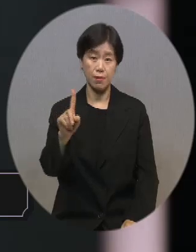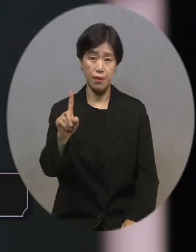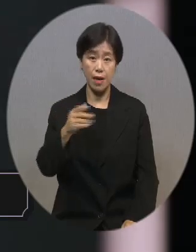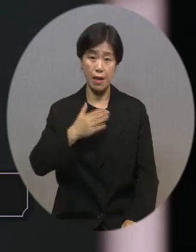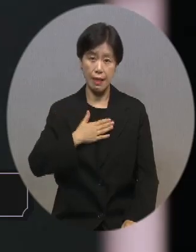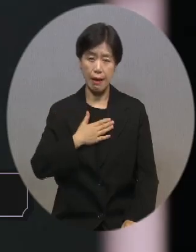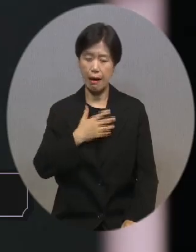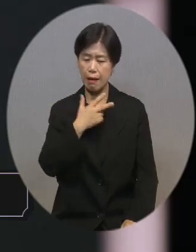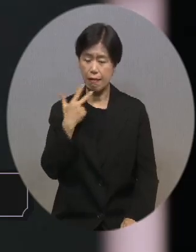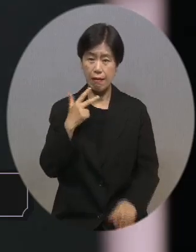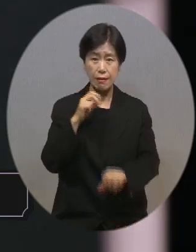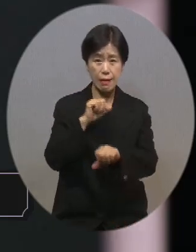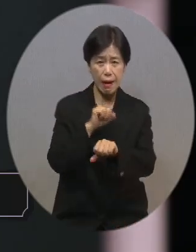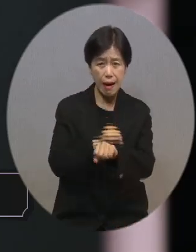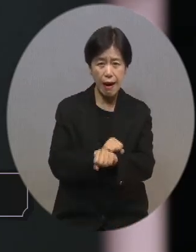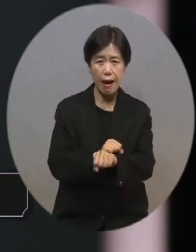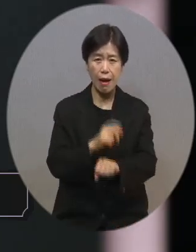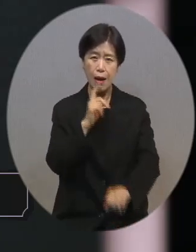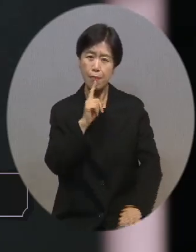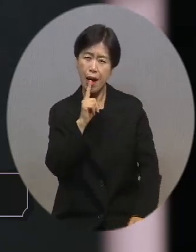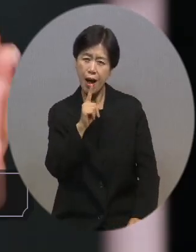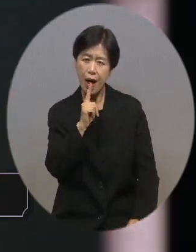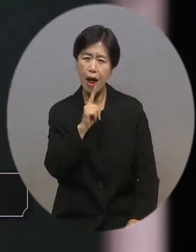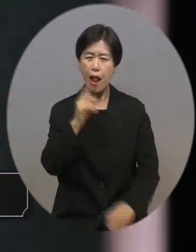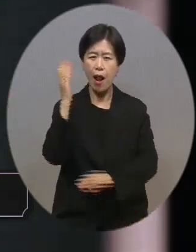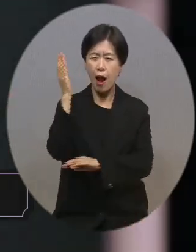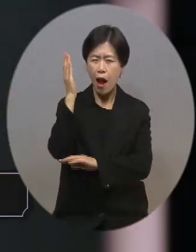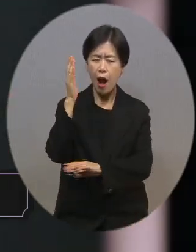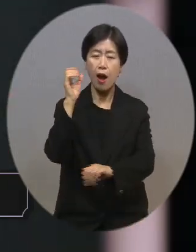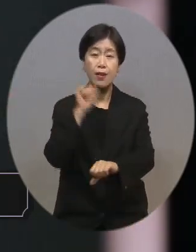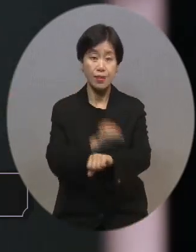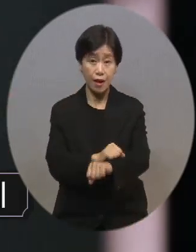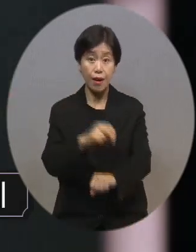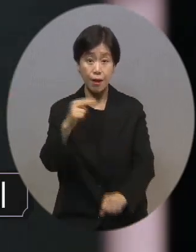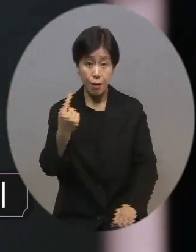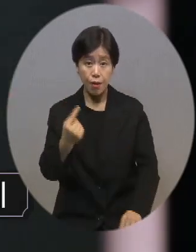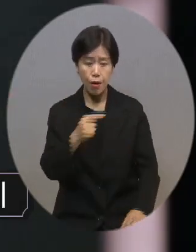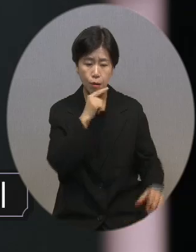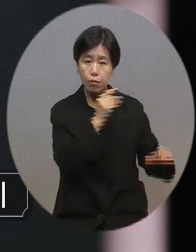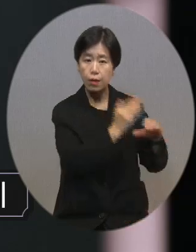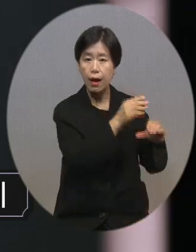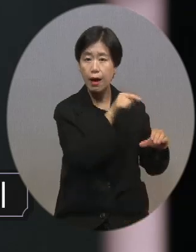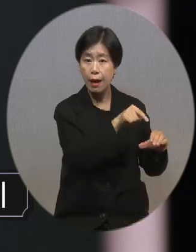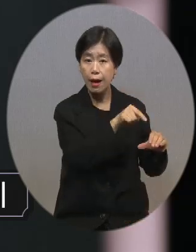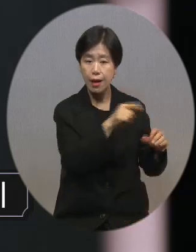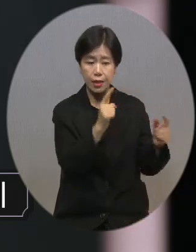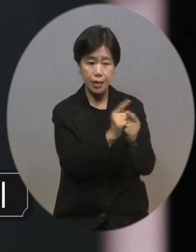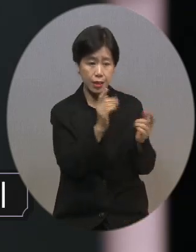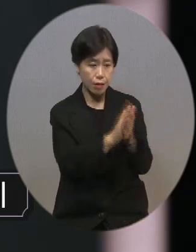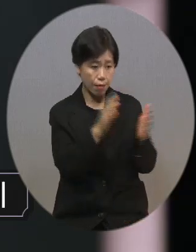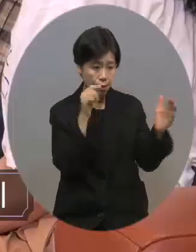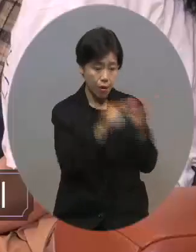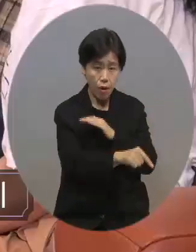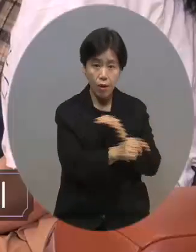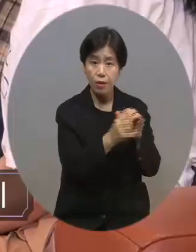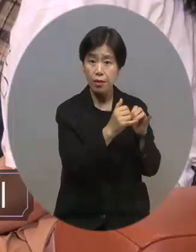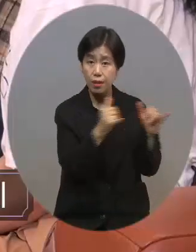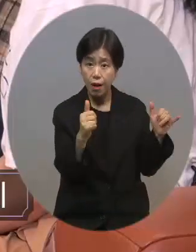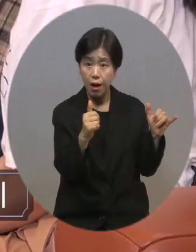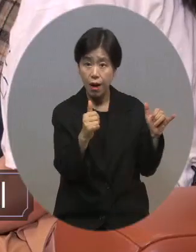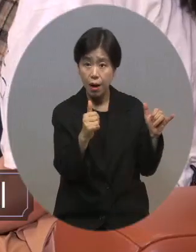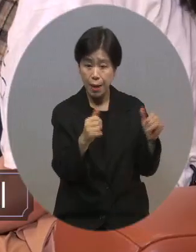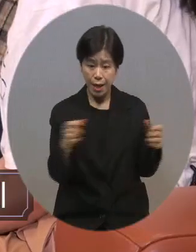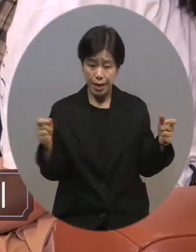아무리 뭐 영어로 얘기를 잘 포장해도 북한에서 직접 그걸 경험한 분이